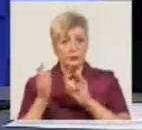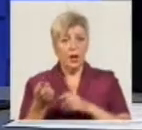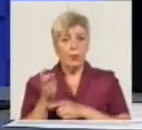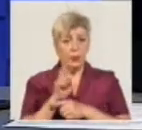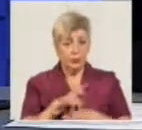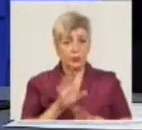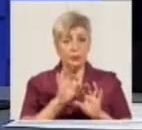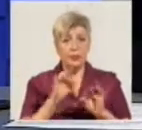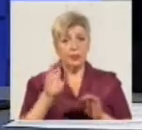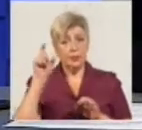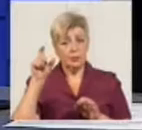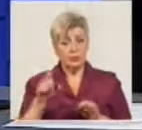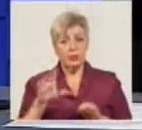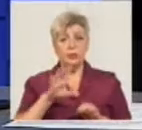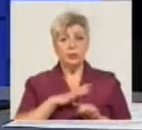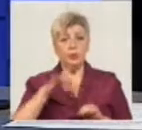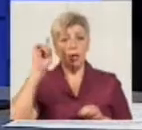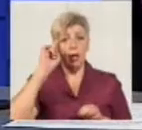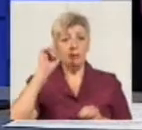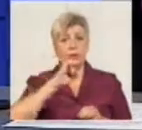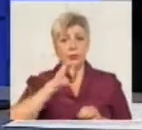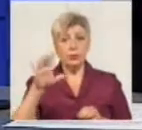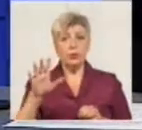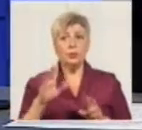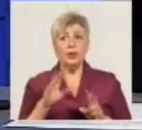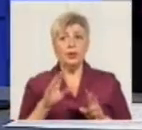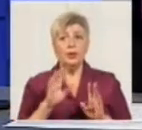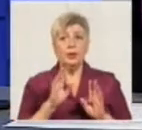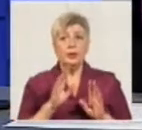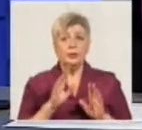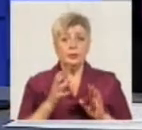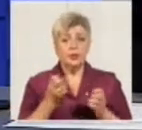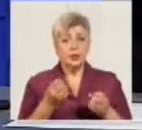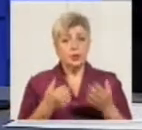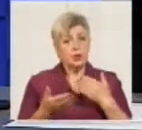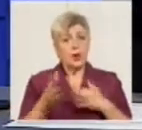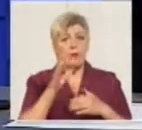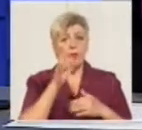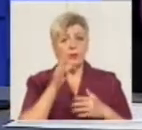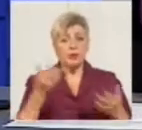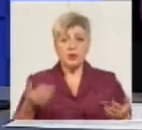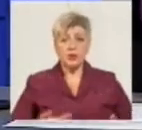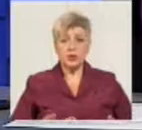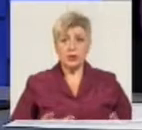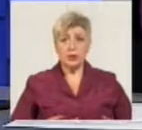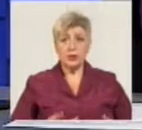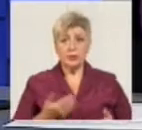була відома хоча б певному колу осіб ще за життя, за війну.